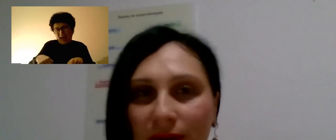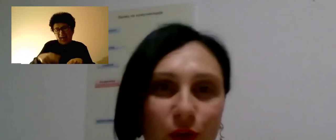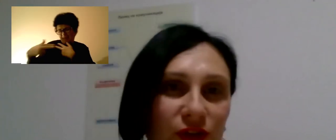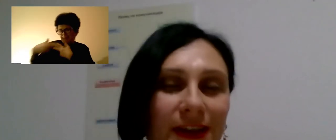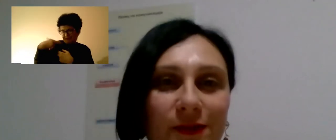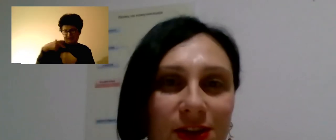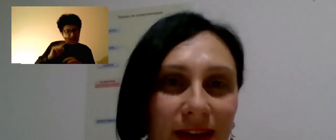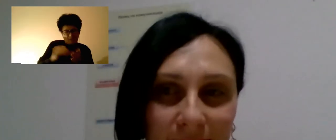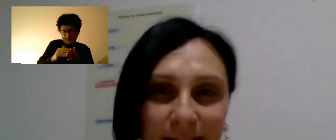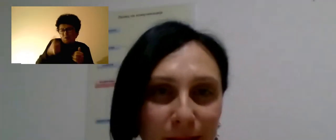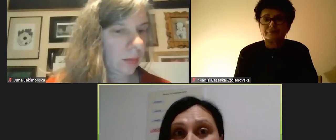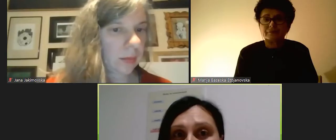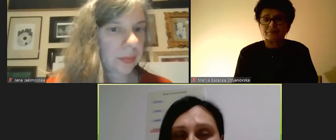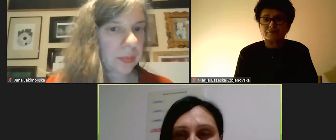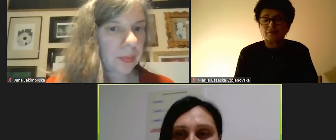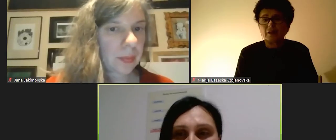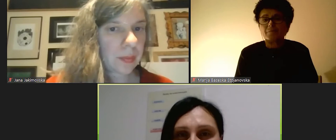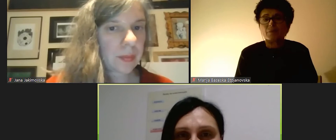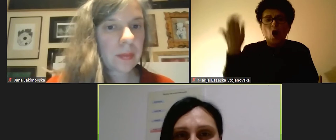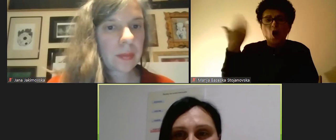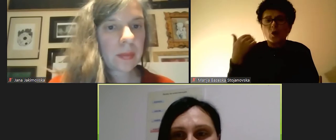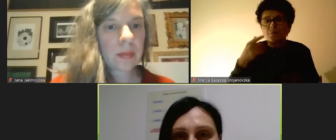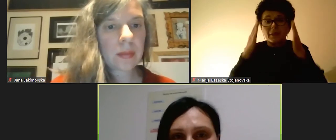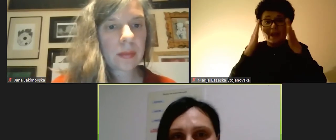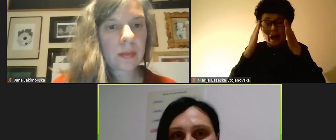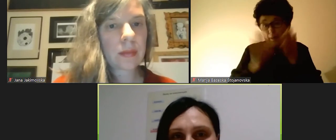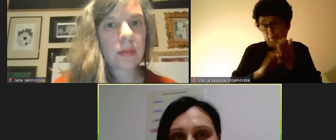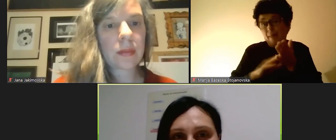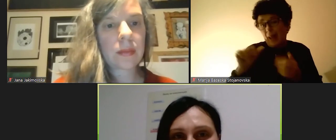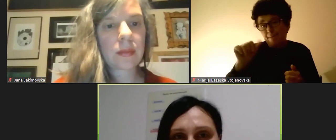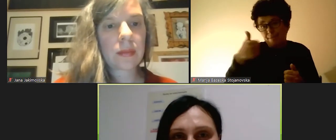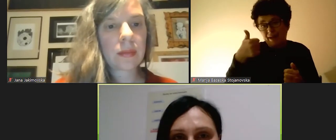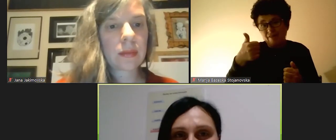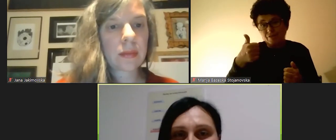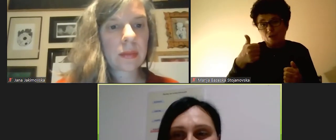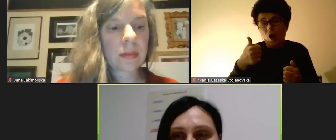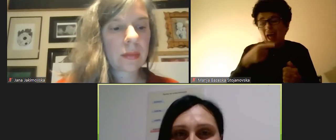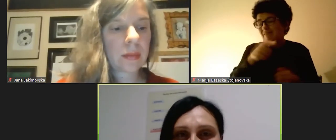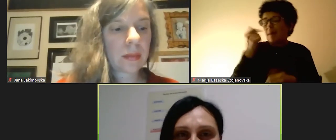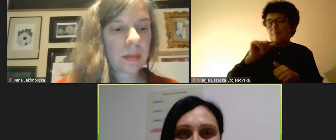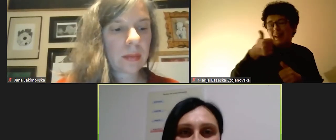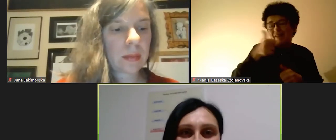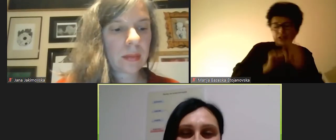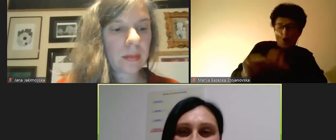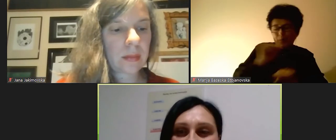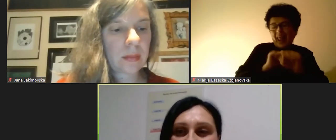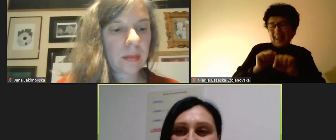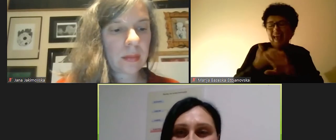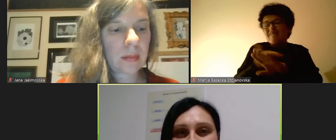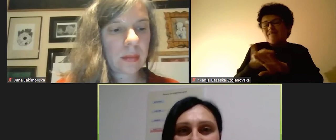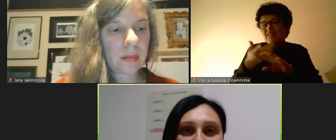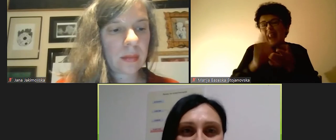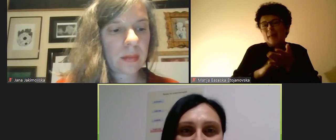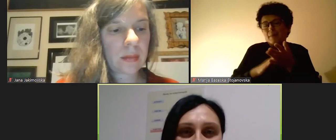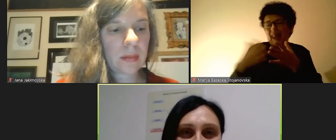зашто ме прати ов дека на вистина не знам. Откако ќе паднат тие одбрани дека не е само физичкото населство,